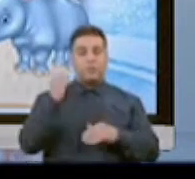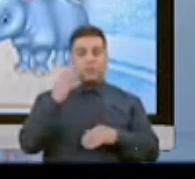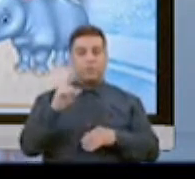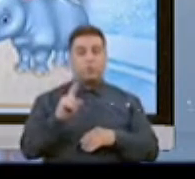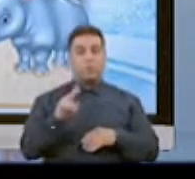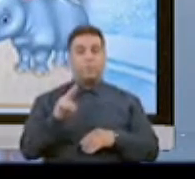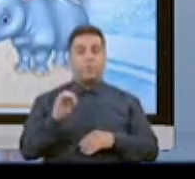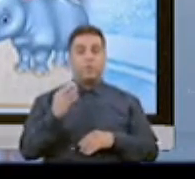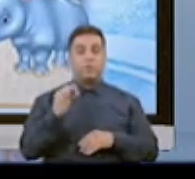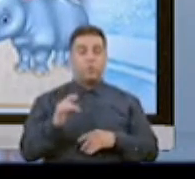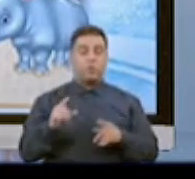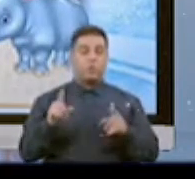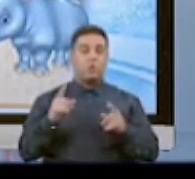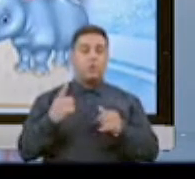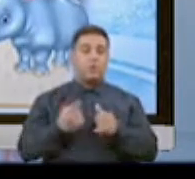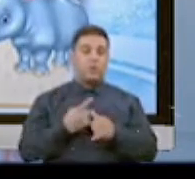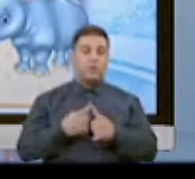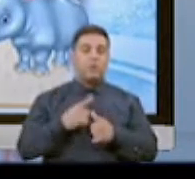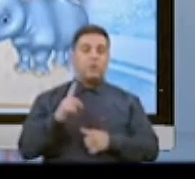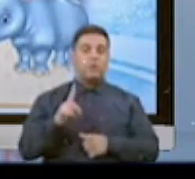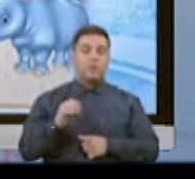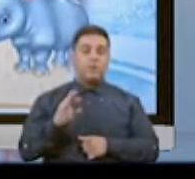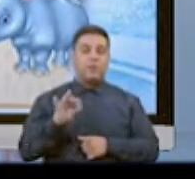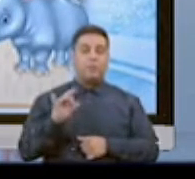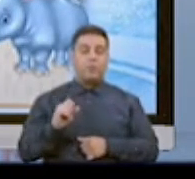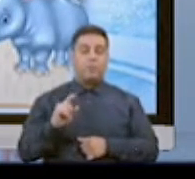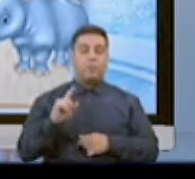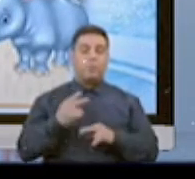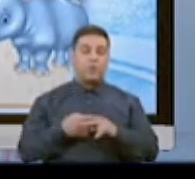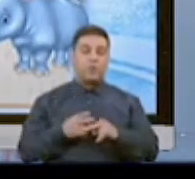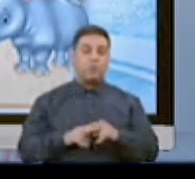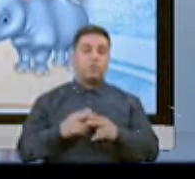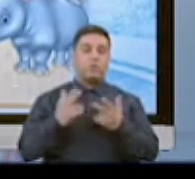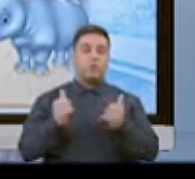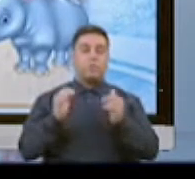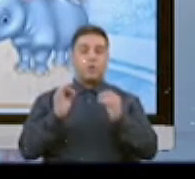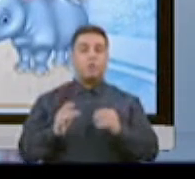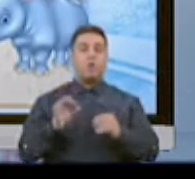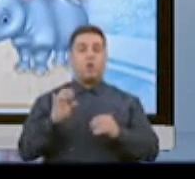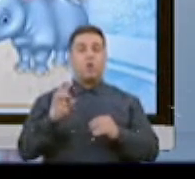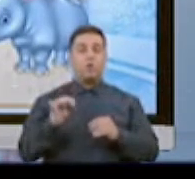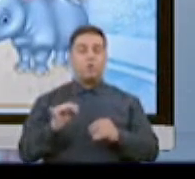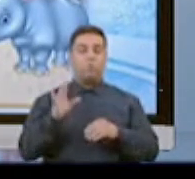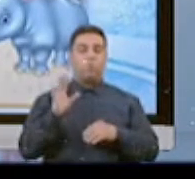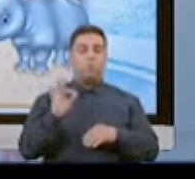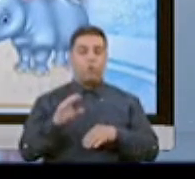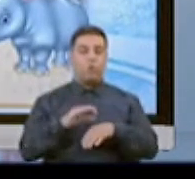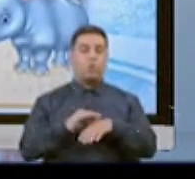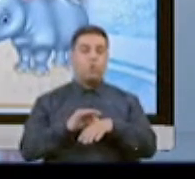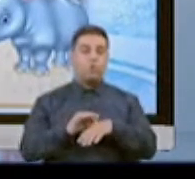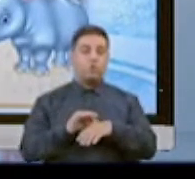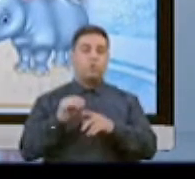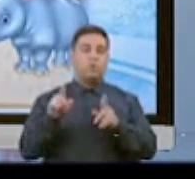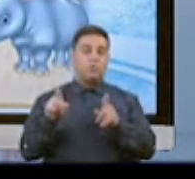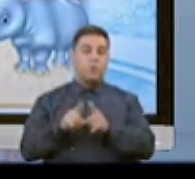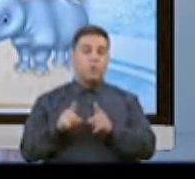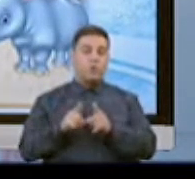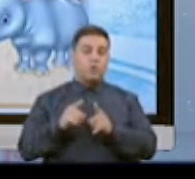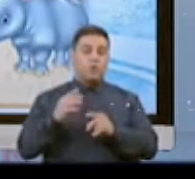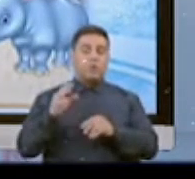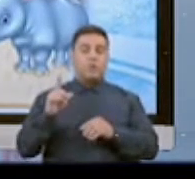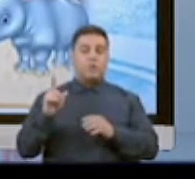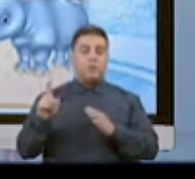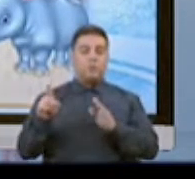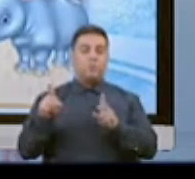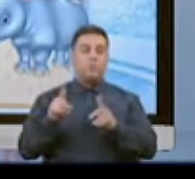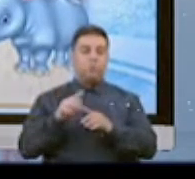же пешеходный переход называют зеброй? Потому что, верно, они похожи. И пешеходный переход, и зебра